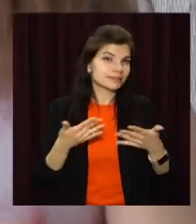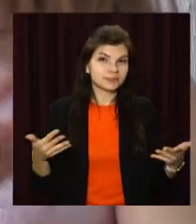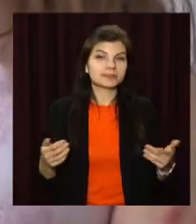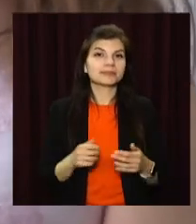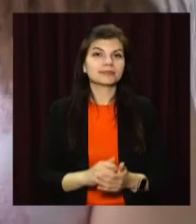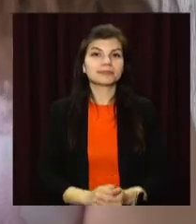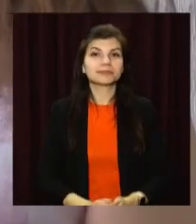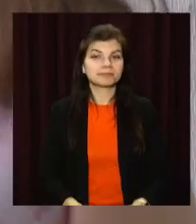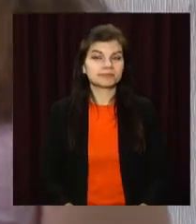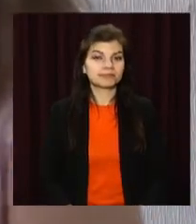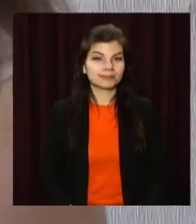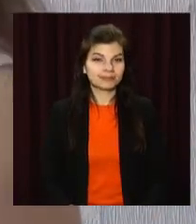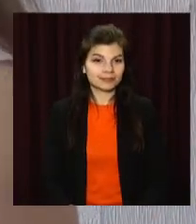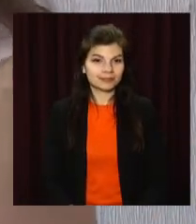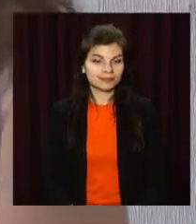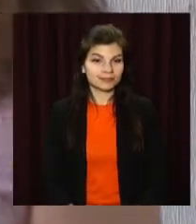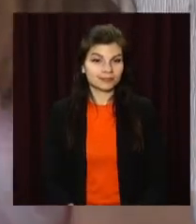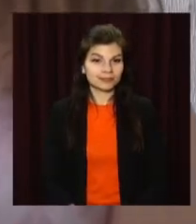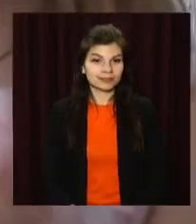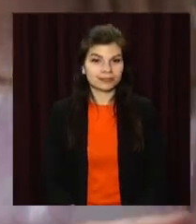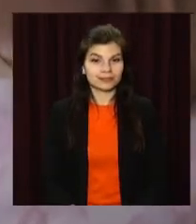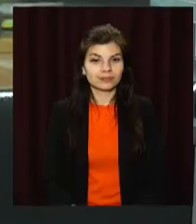Open News, телеканал «Відкритий».